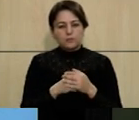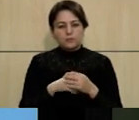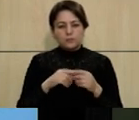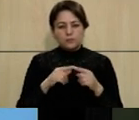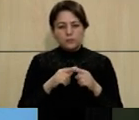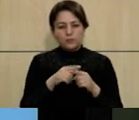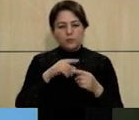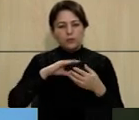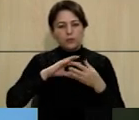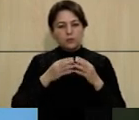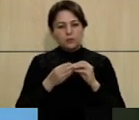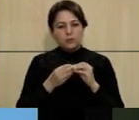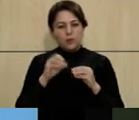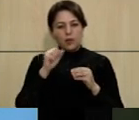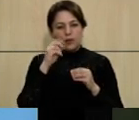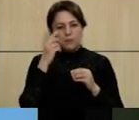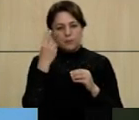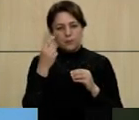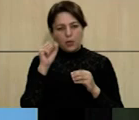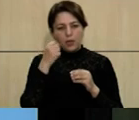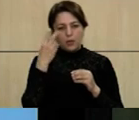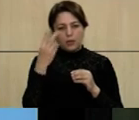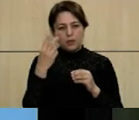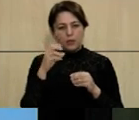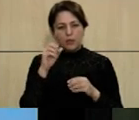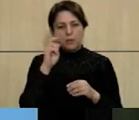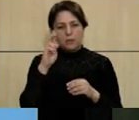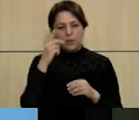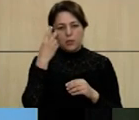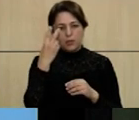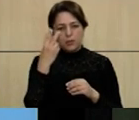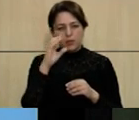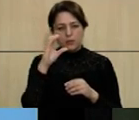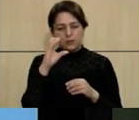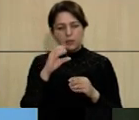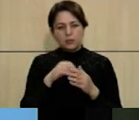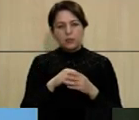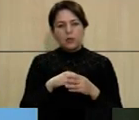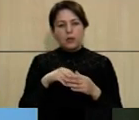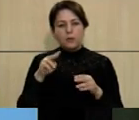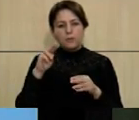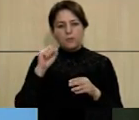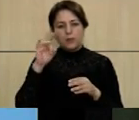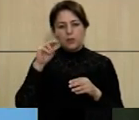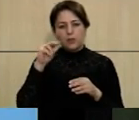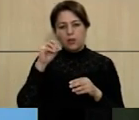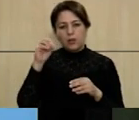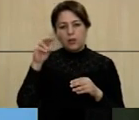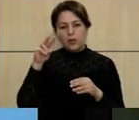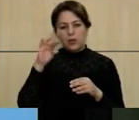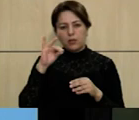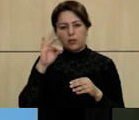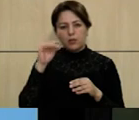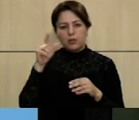Kesish natijasida A1, A2, B2, C paralelogram va